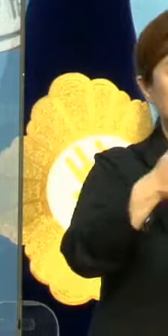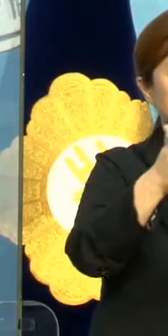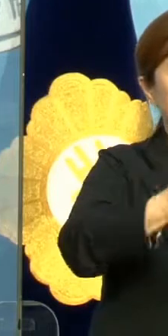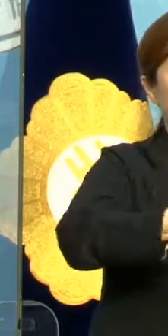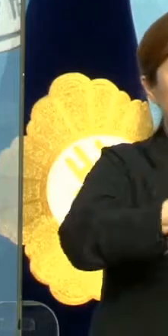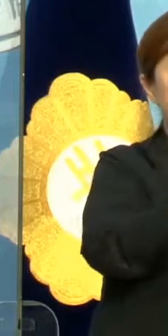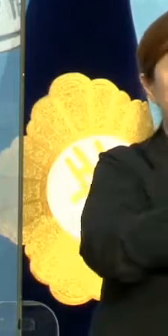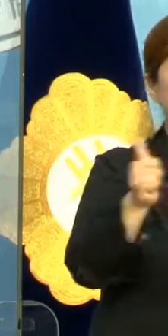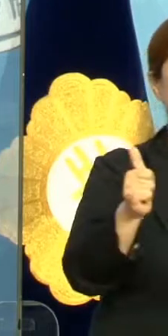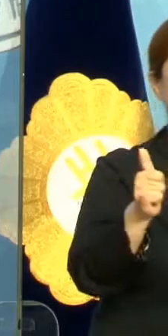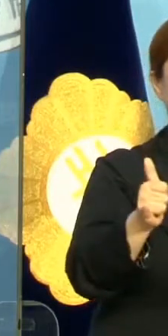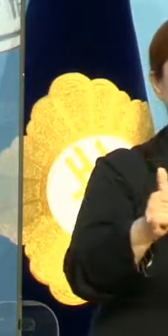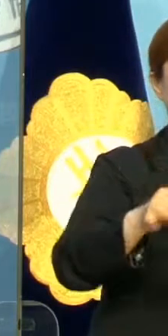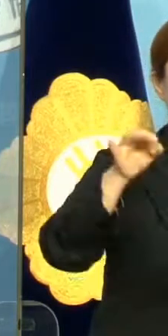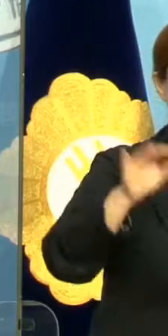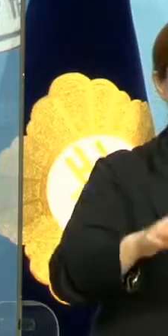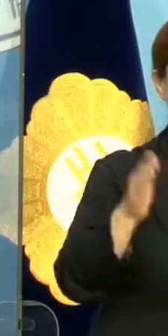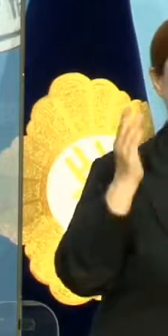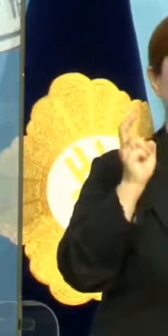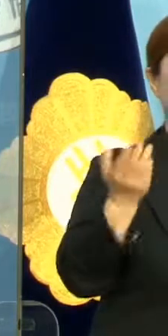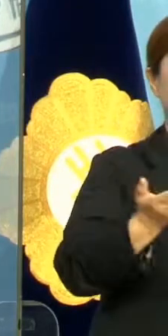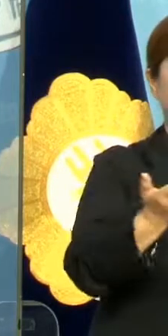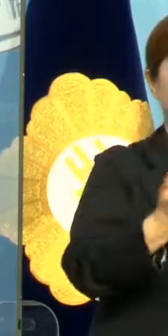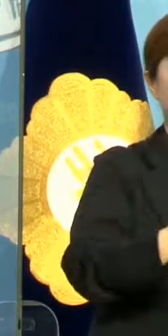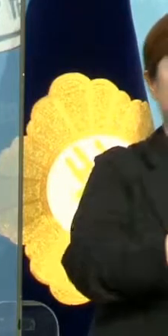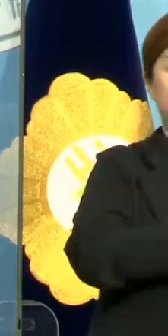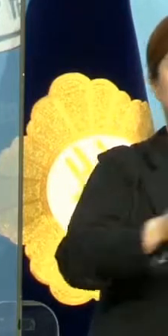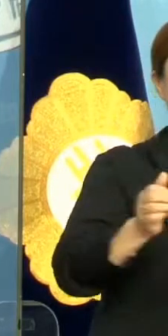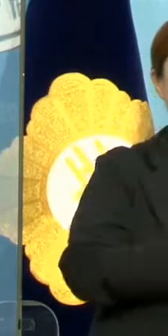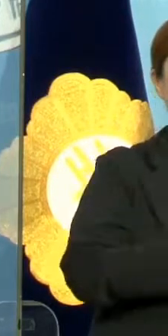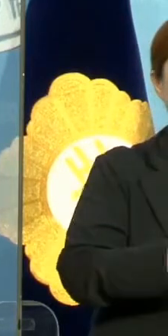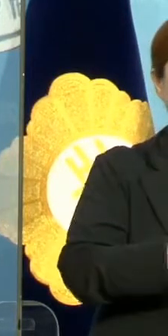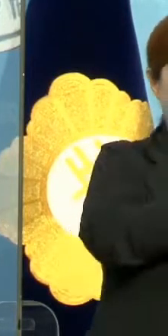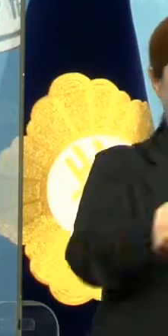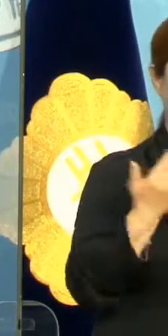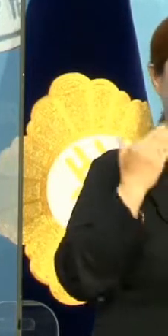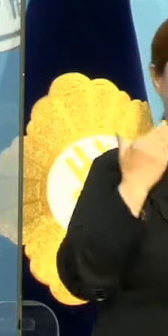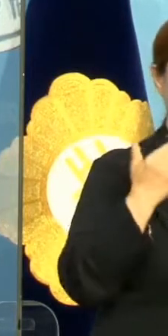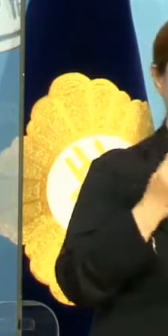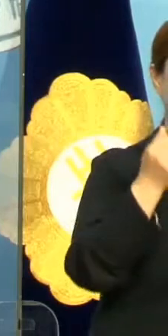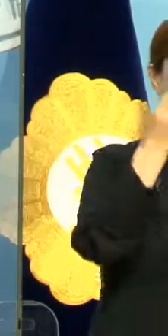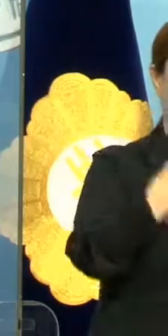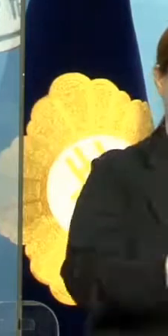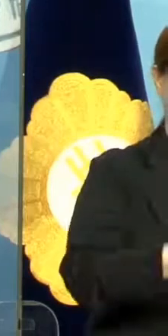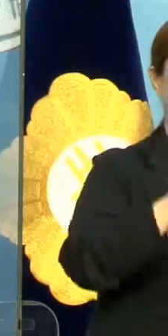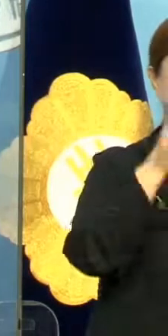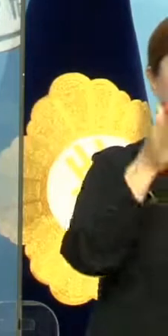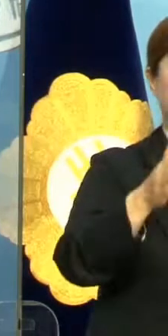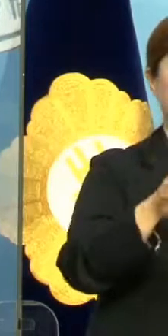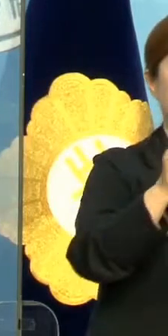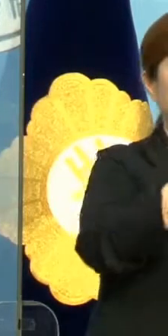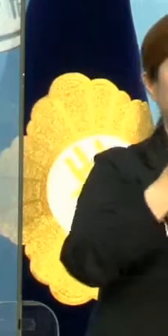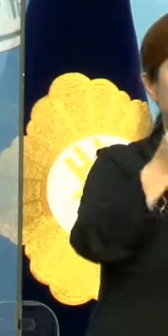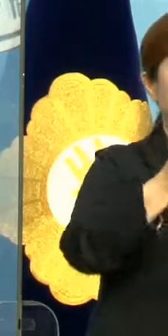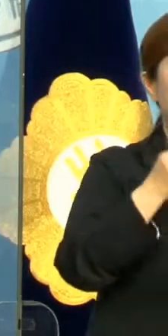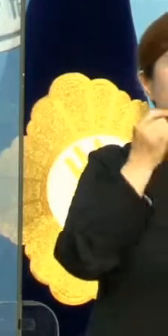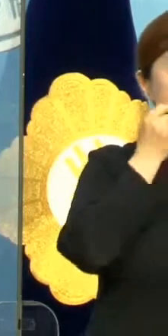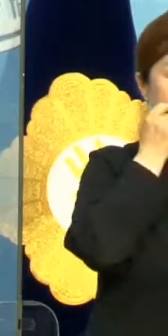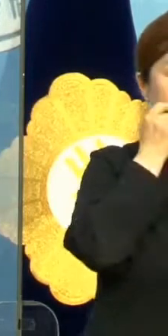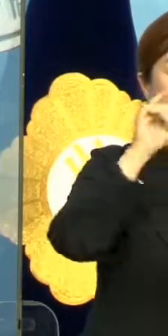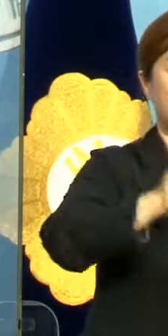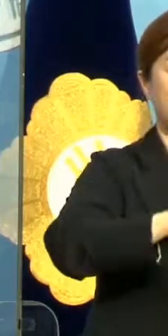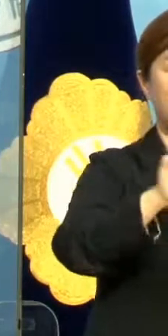하루아침에 직장을 잃었습니다 그분들은 책은 수개월 동안 월급도 제대로 받지